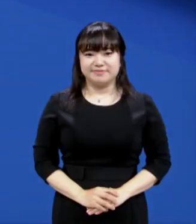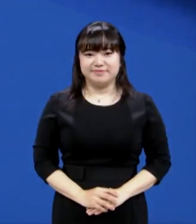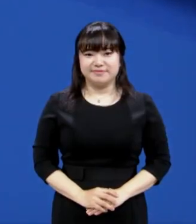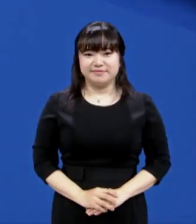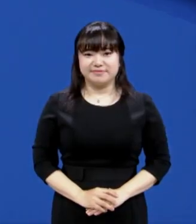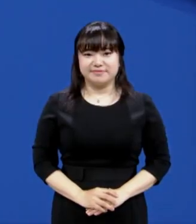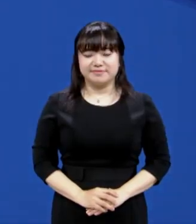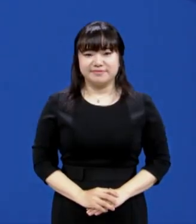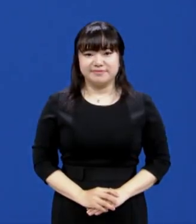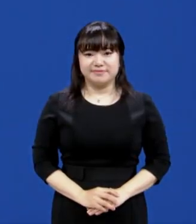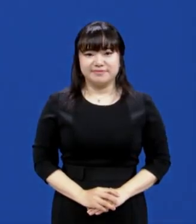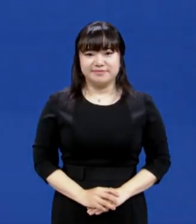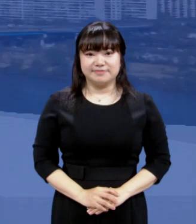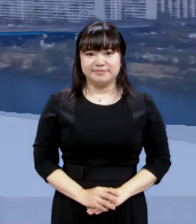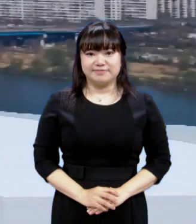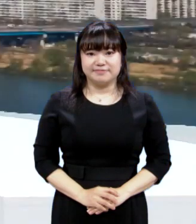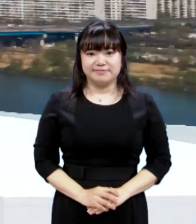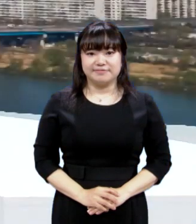5